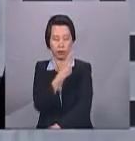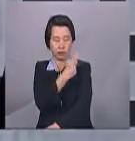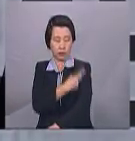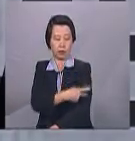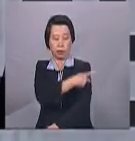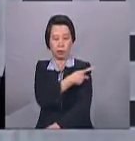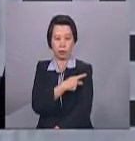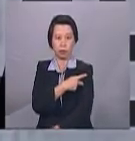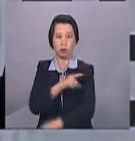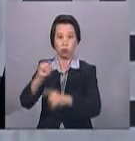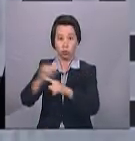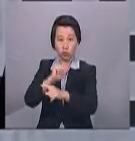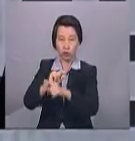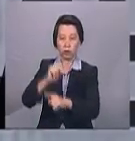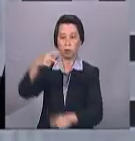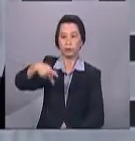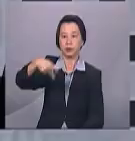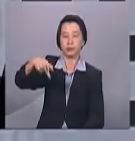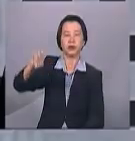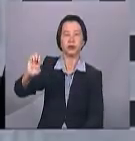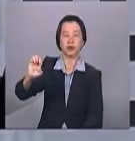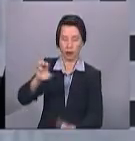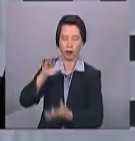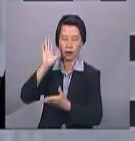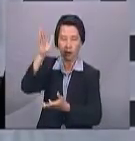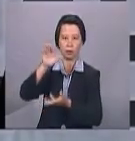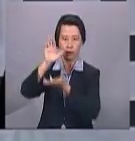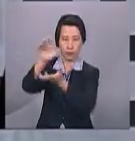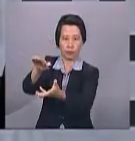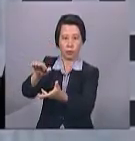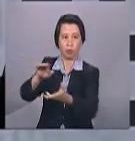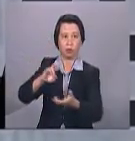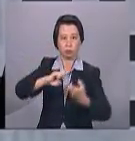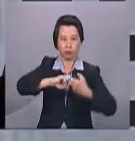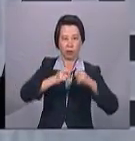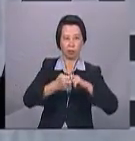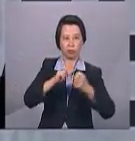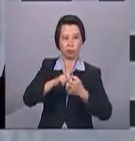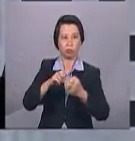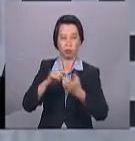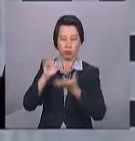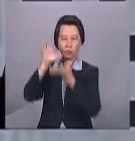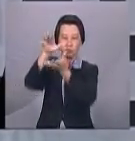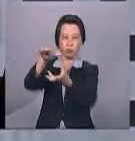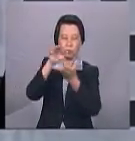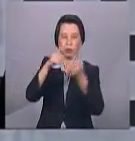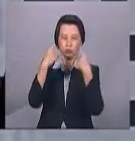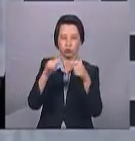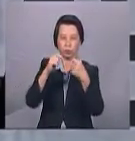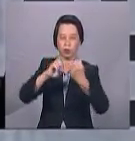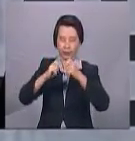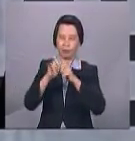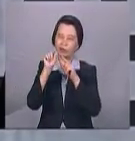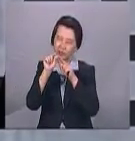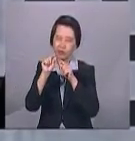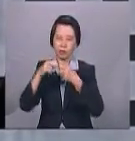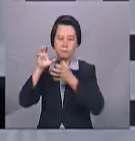menggunakan PPE. Jadi this issue of distribution now, so we are trying to address this as soon as